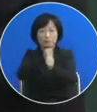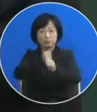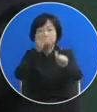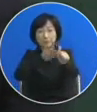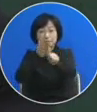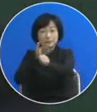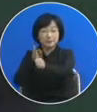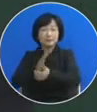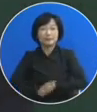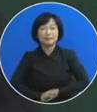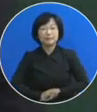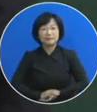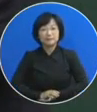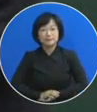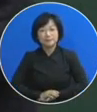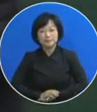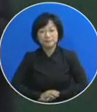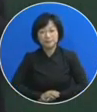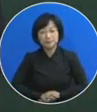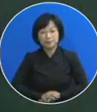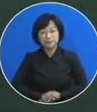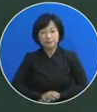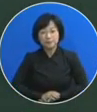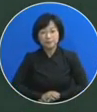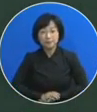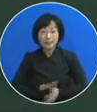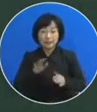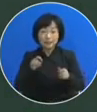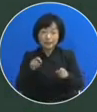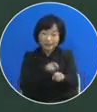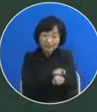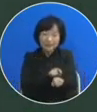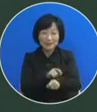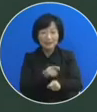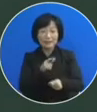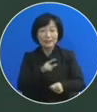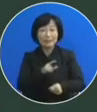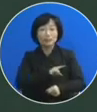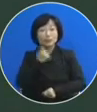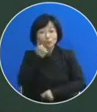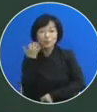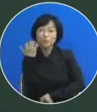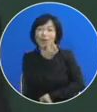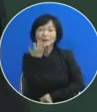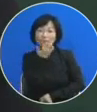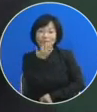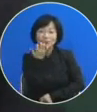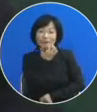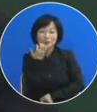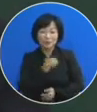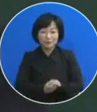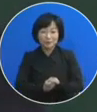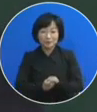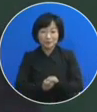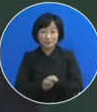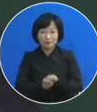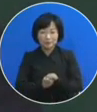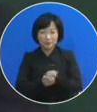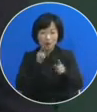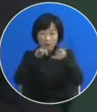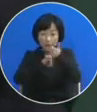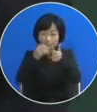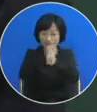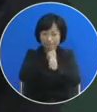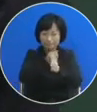특히 지금 베드로 같은 인물을 보세요. And especially look at people like Peter. 이 언약 붙잡으면 사도행의 2장